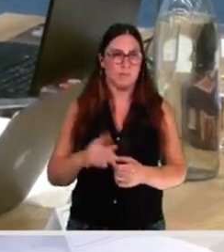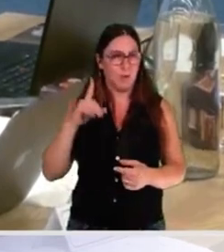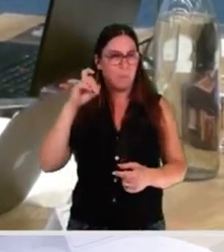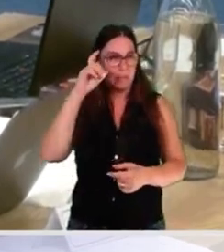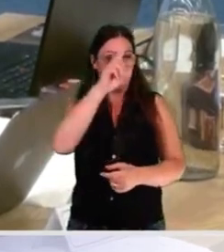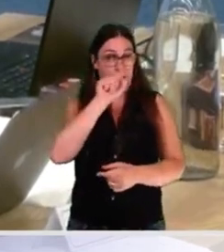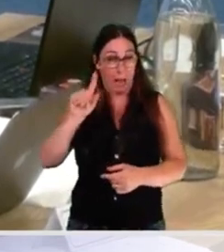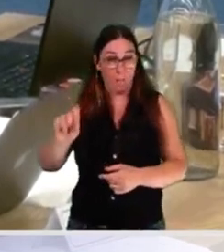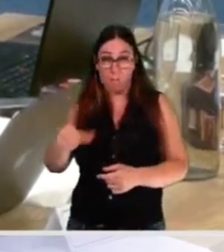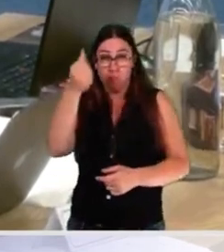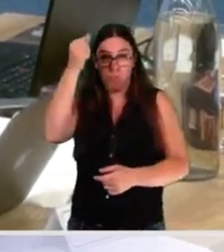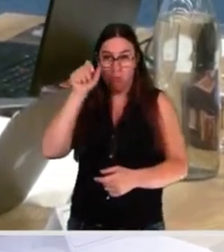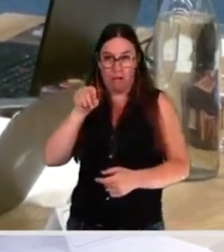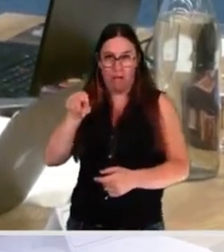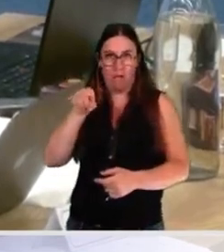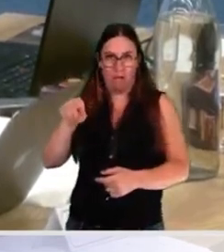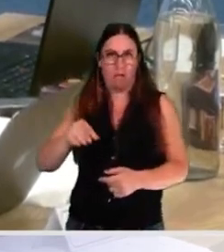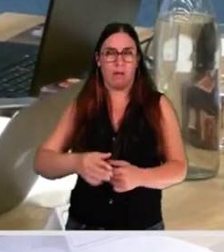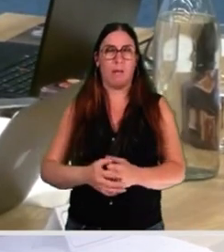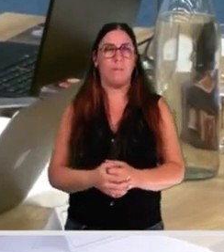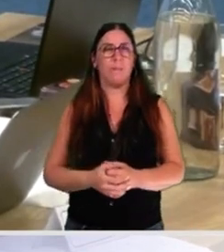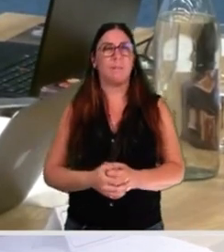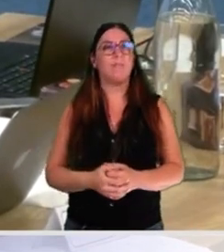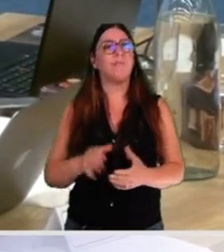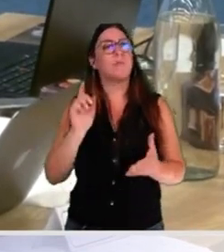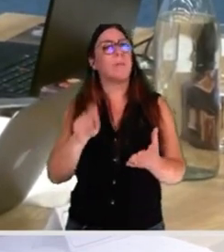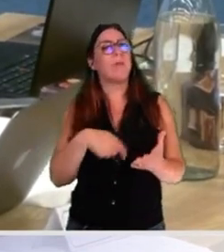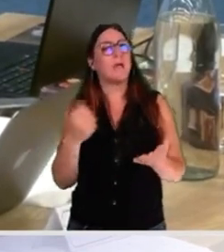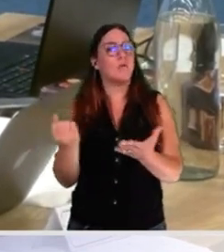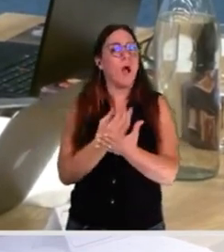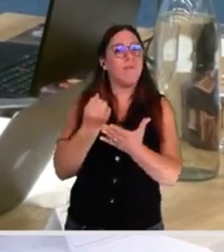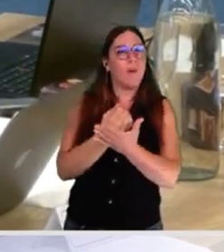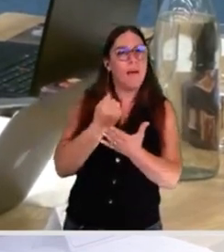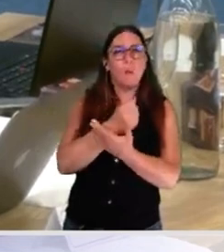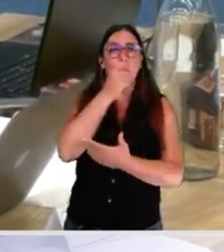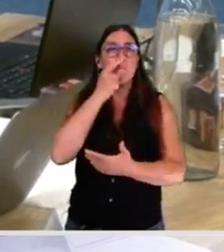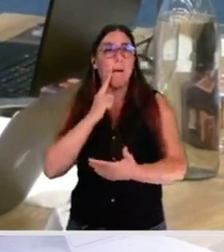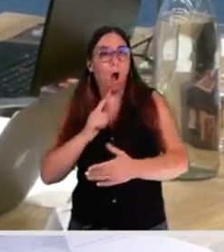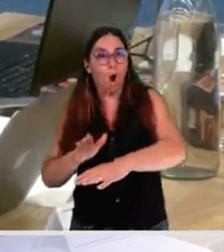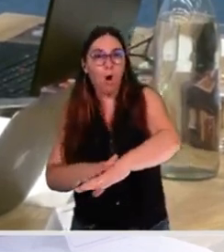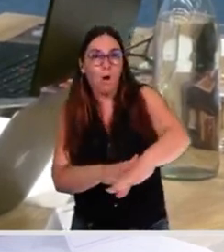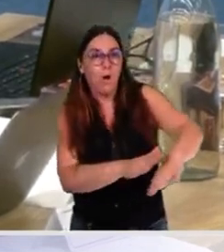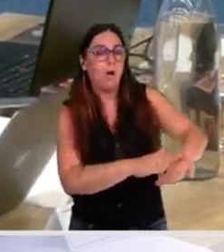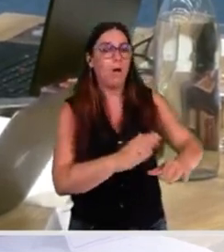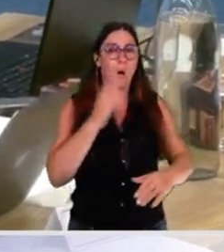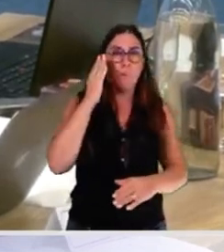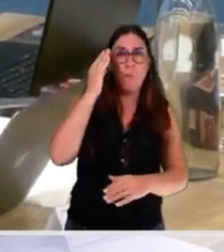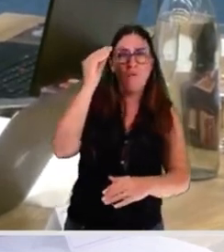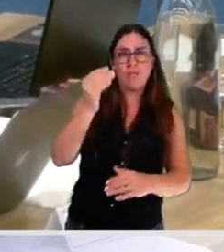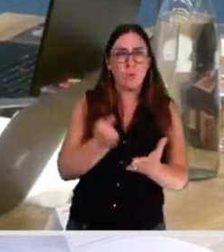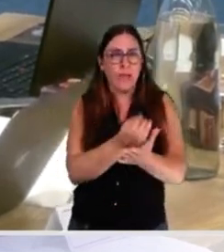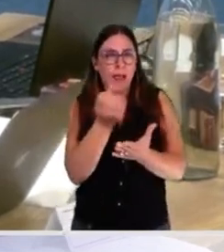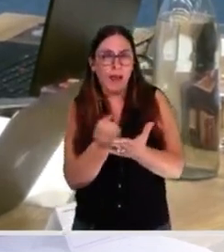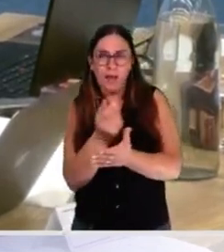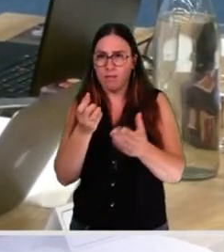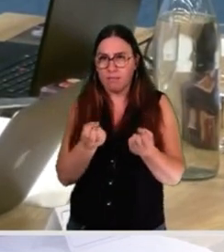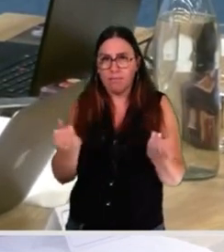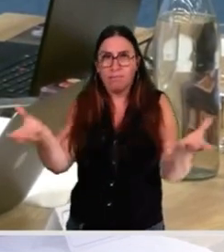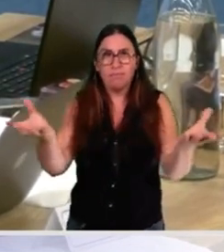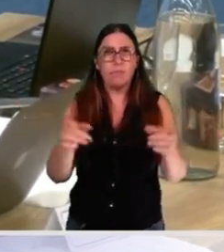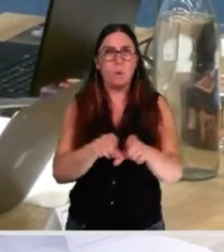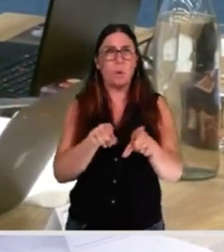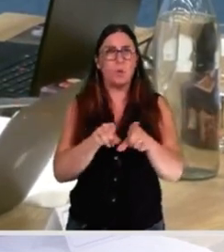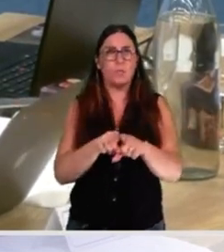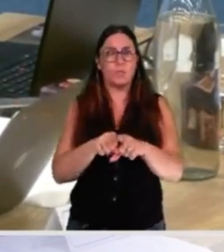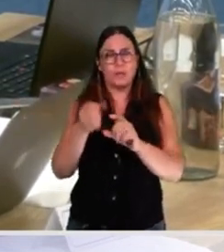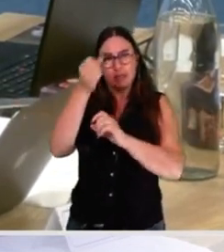point essentiel. Qu'il s'agisse bien sûr d'informer les parents et d'informer les professionnels. La mise à niveau doit